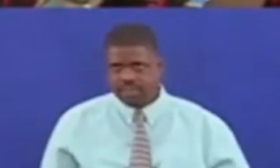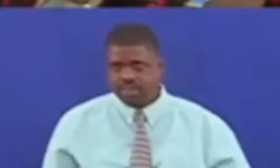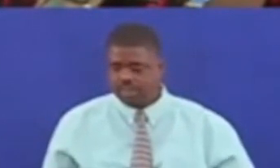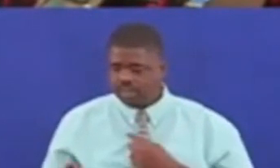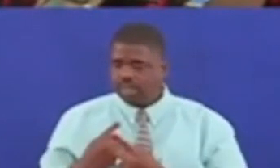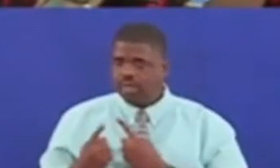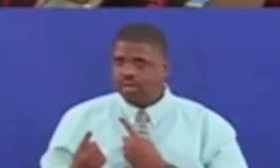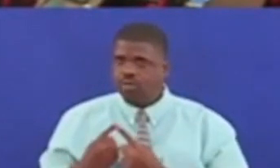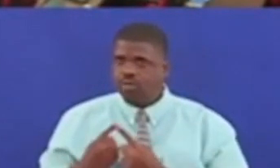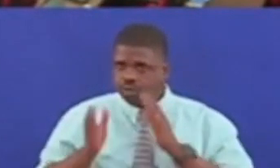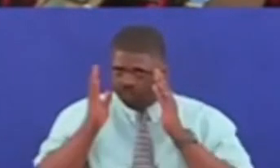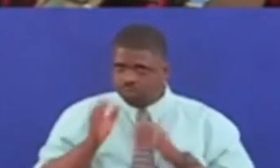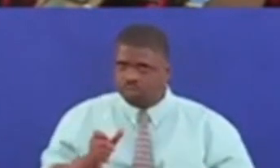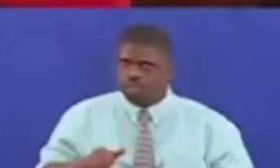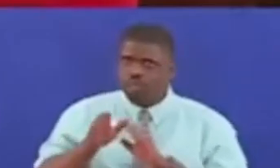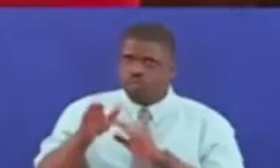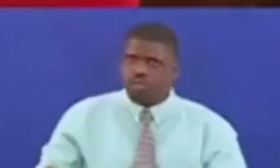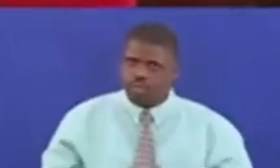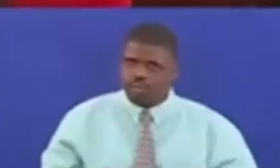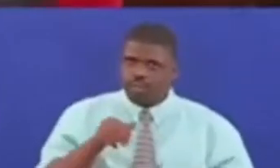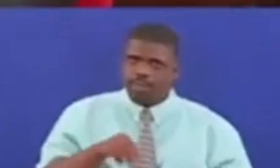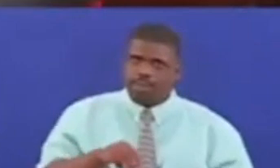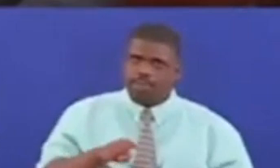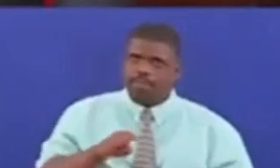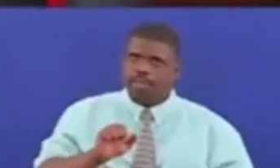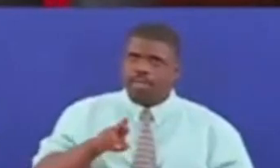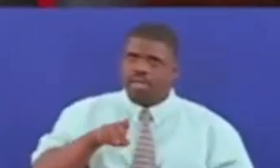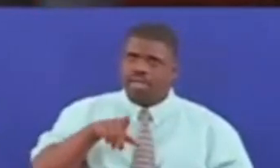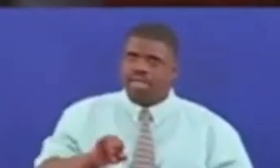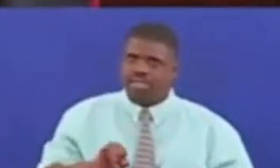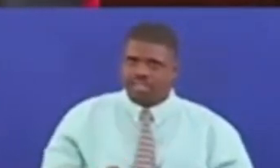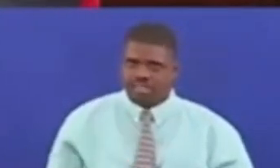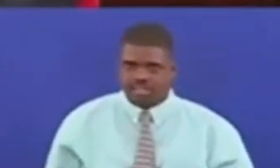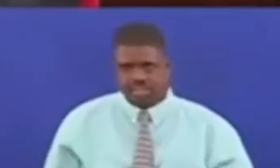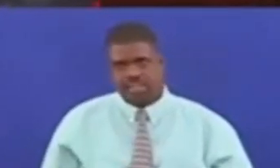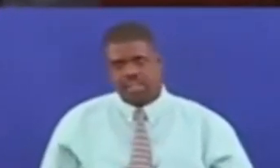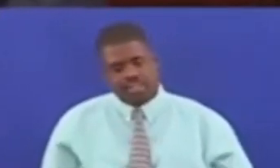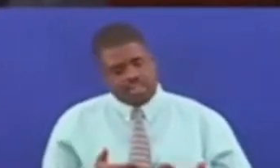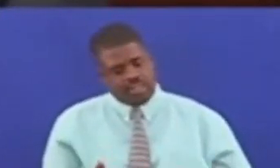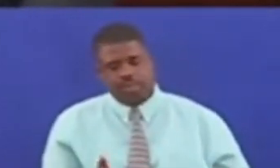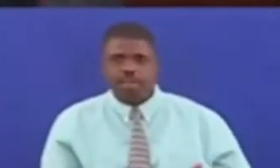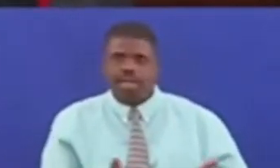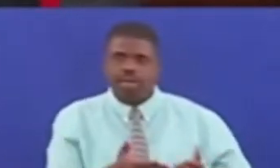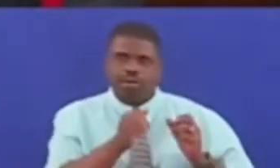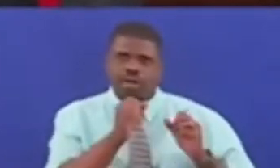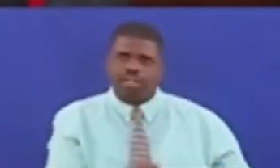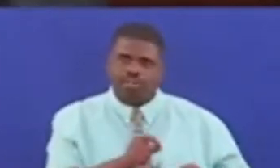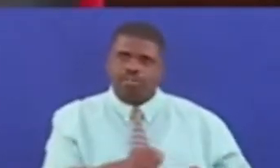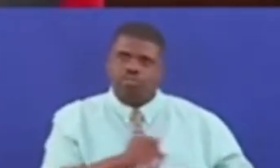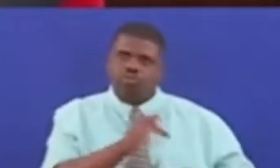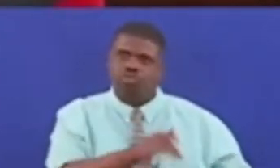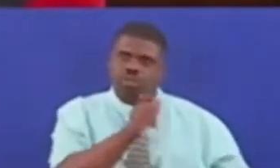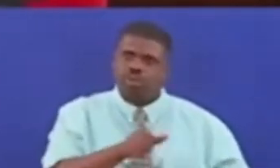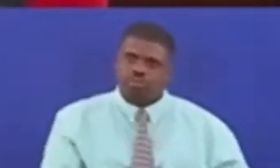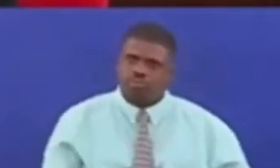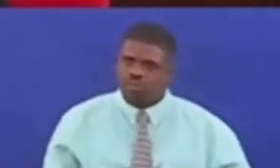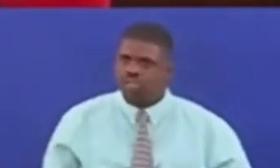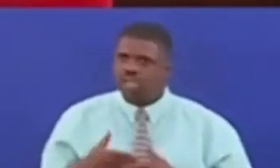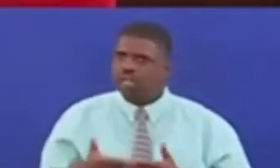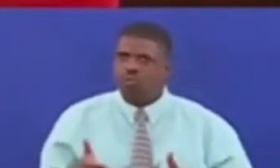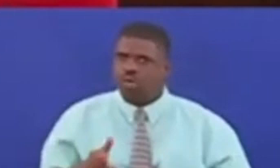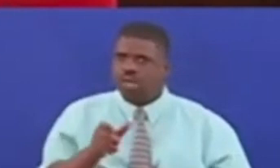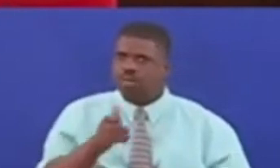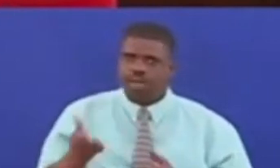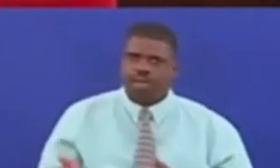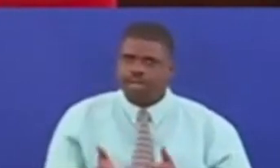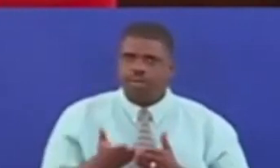Alizungumza mheshimiwa mbunge wa Ambarali jana hapo. Development must be people centered. There is no question of development whereby human